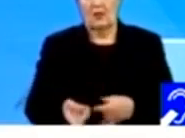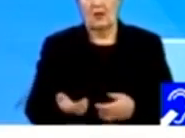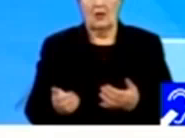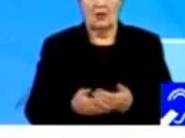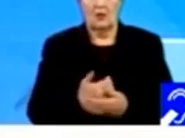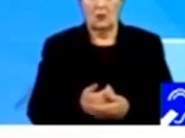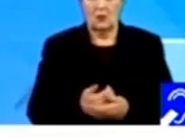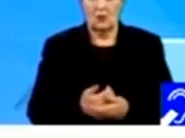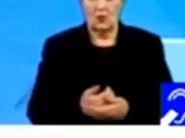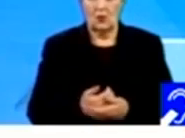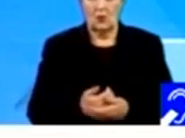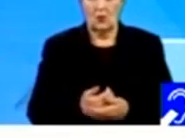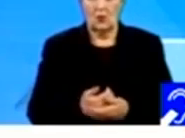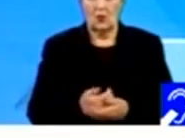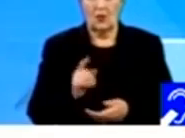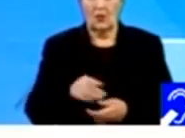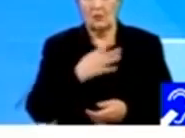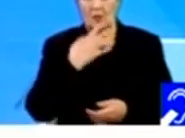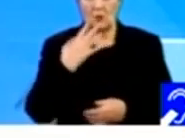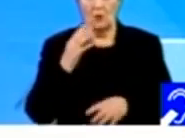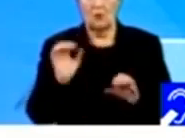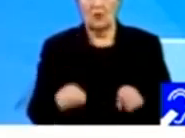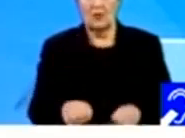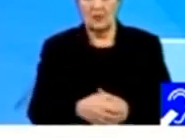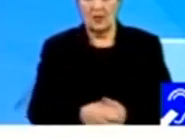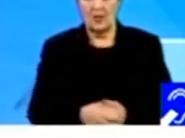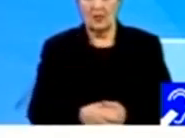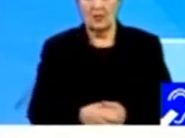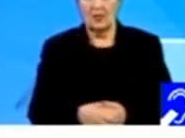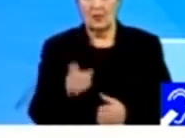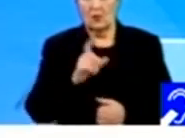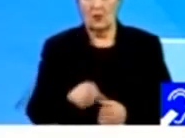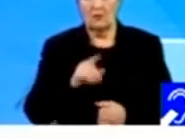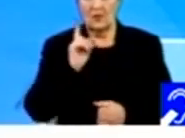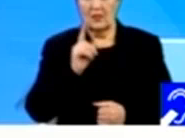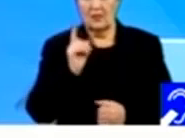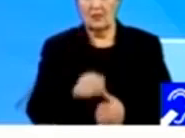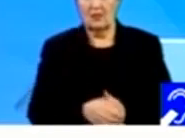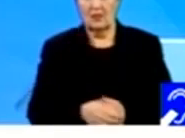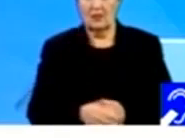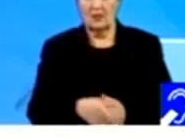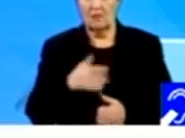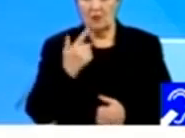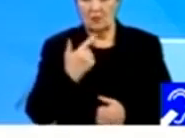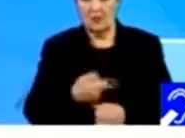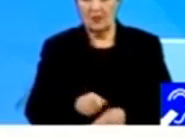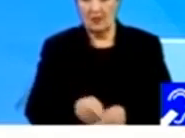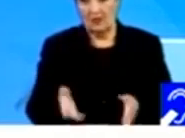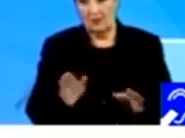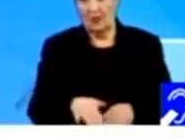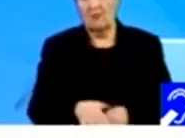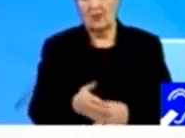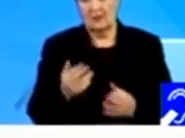ca să includă cât mai mult potențial, începând cu oamenii tineri care sunt creativi și am vorbit despre asta. Care au mai rămas.